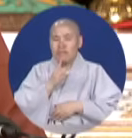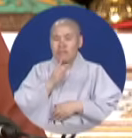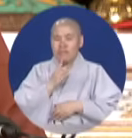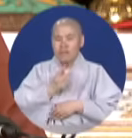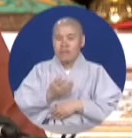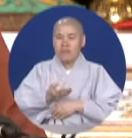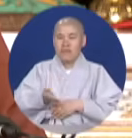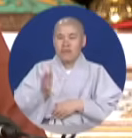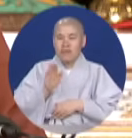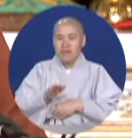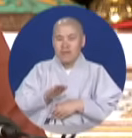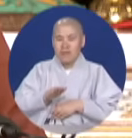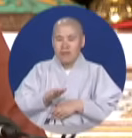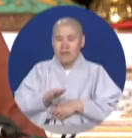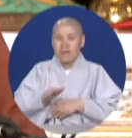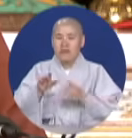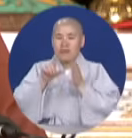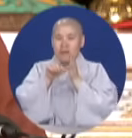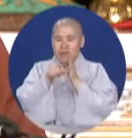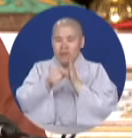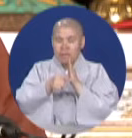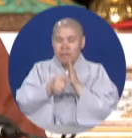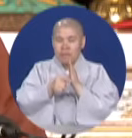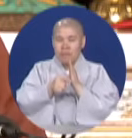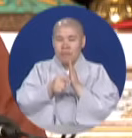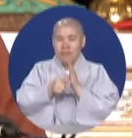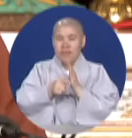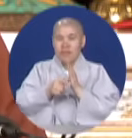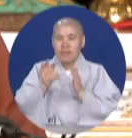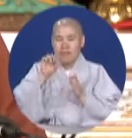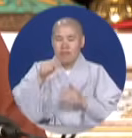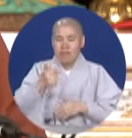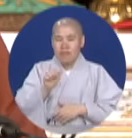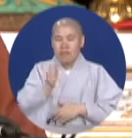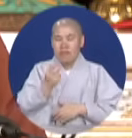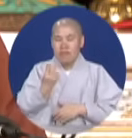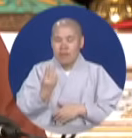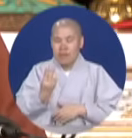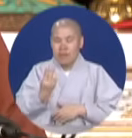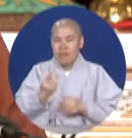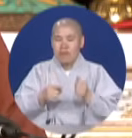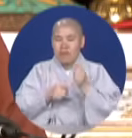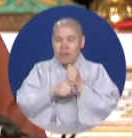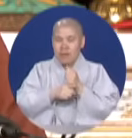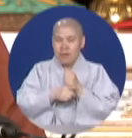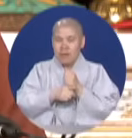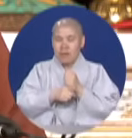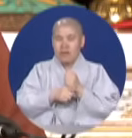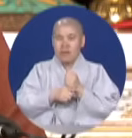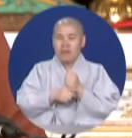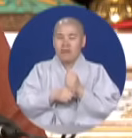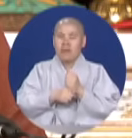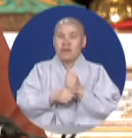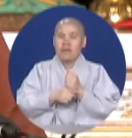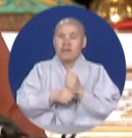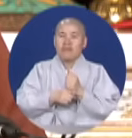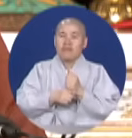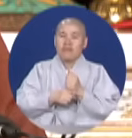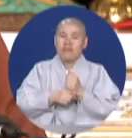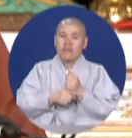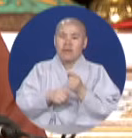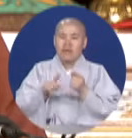간단해요. 그래서 이제 그 당시에 막 원효 사상이라고 하는 세미나도 열고 강연회도